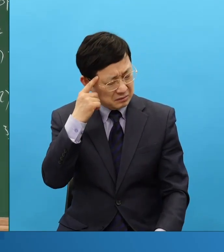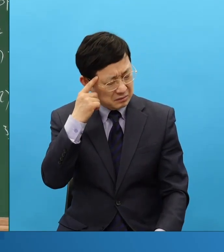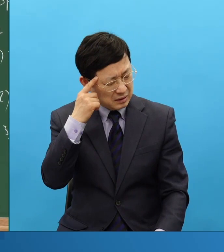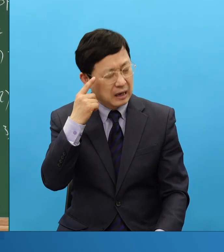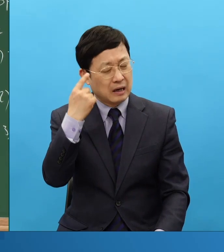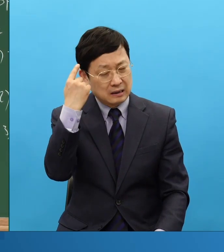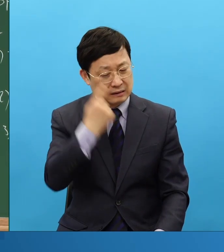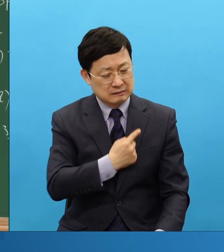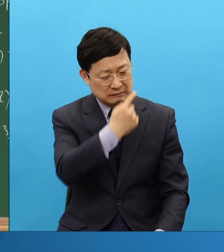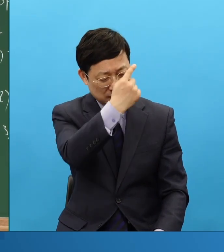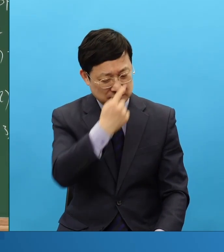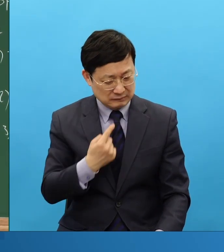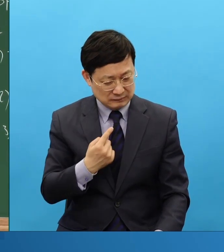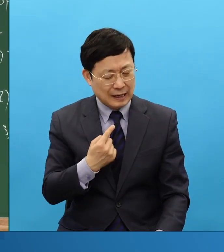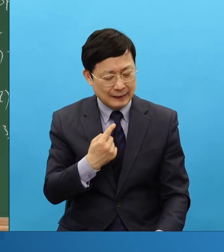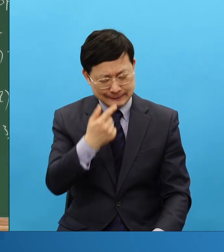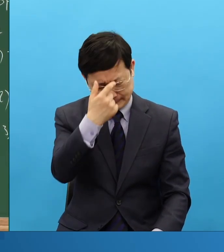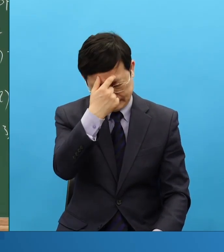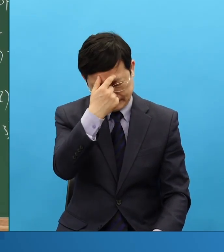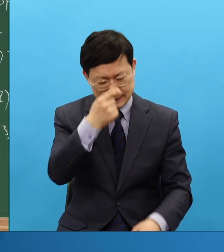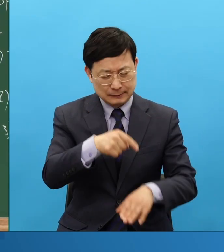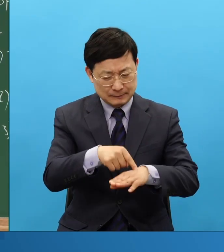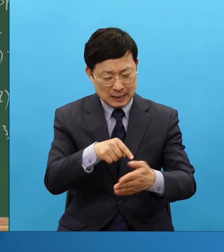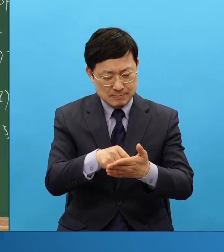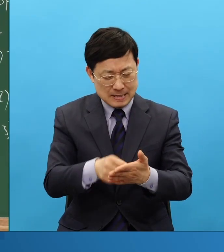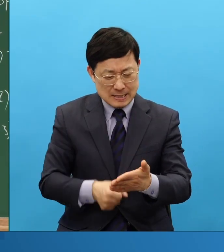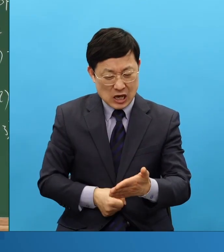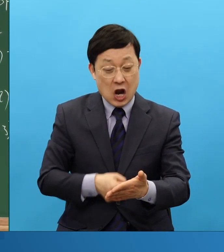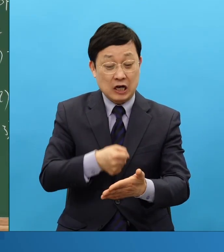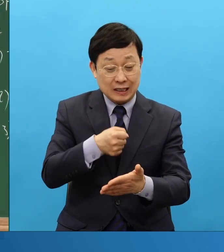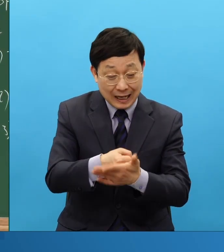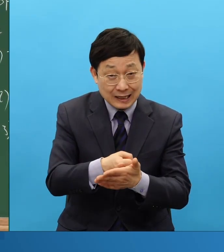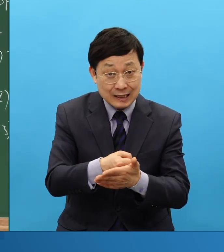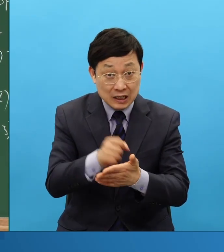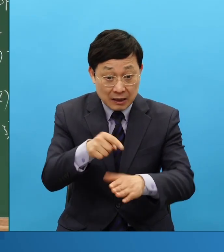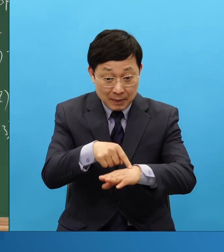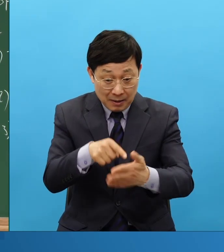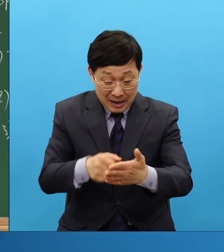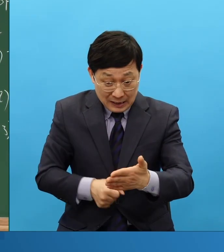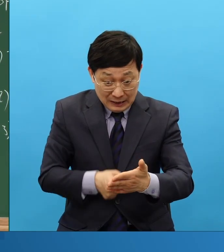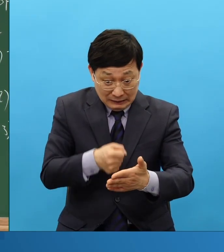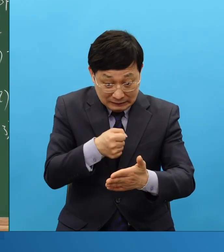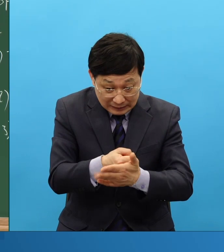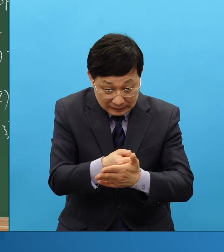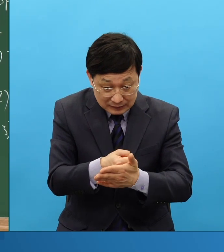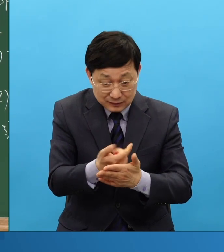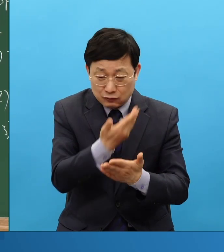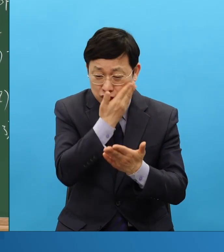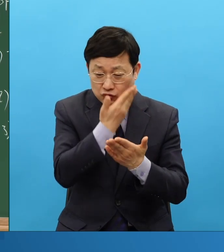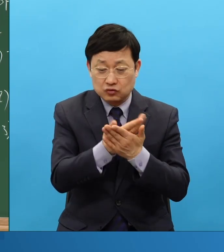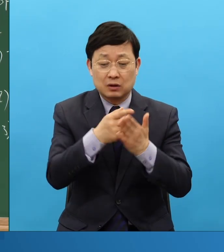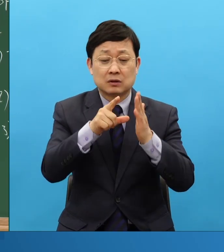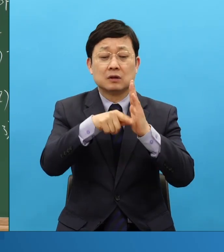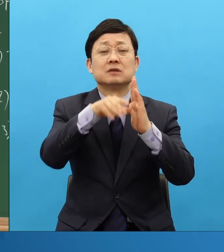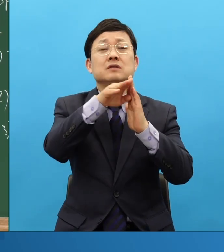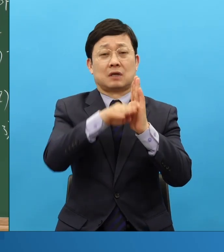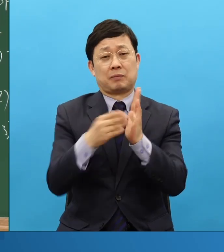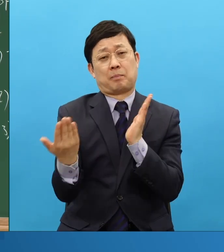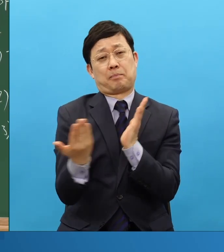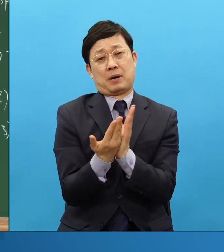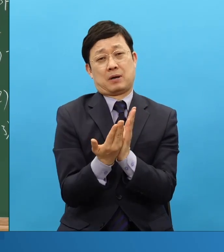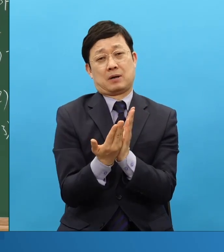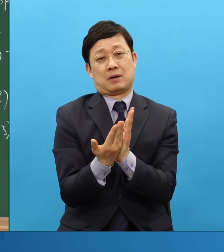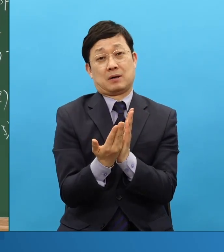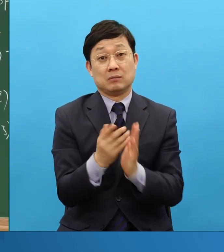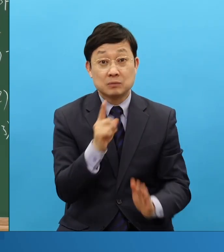of this. 기도하면서 참여해야 되겠구나. But now I really should participate in prayer. That in itself is an answer. 그런데 어려운 거 아니잖아요. And that's not difficult. 아,